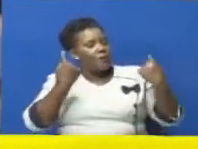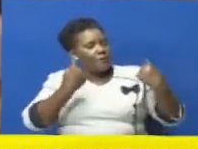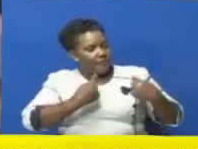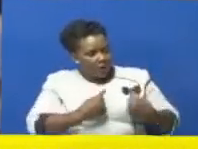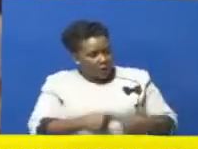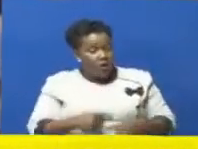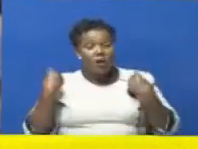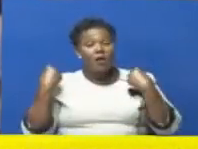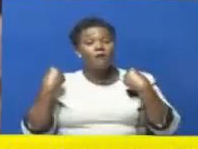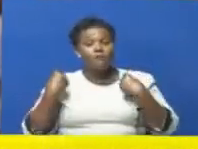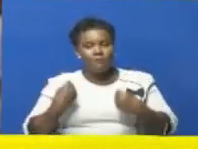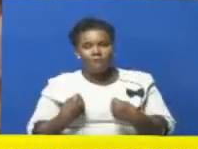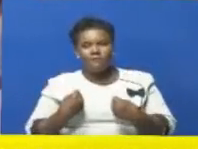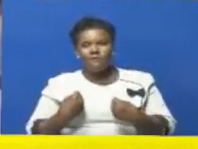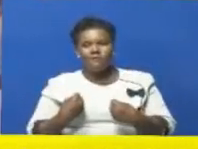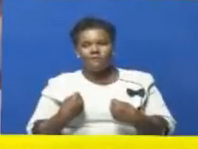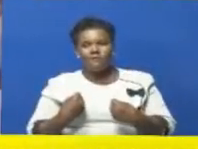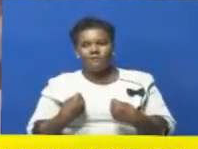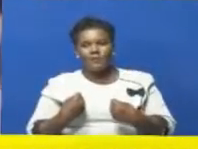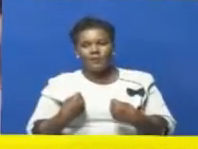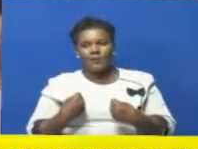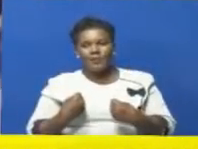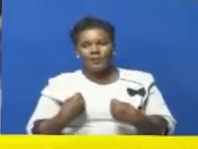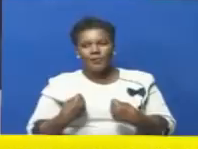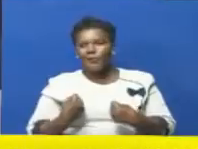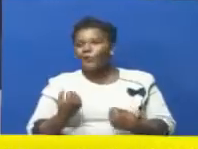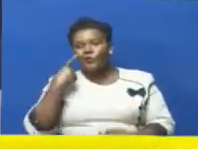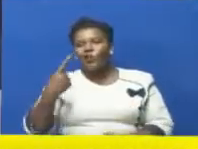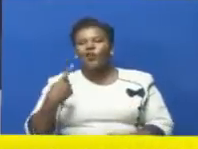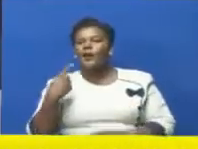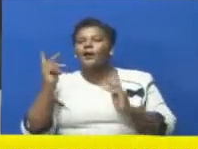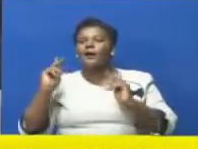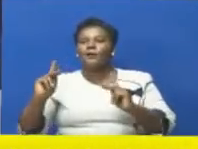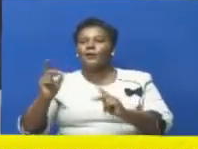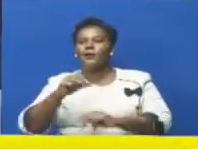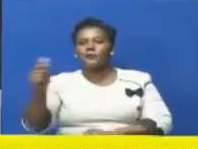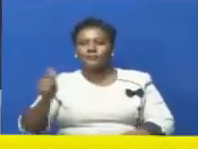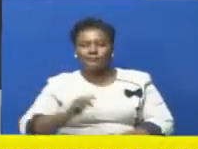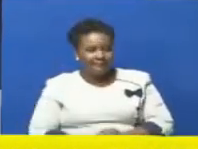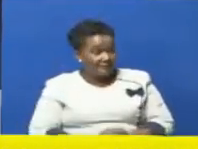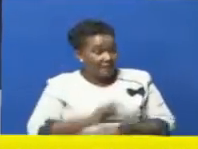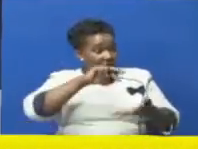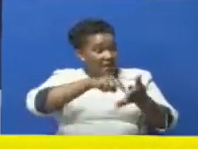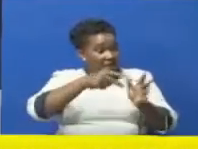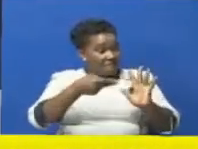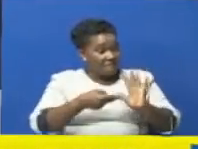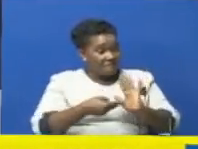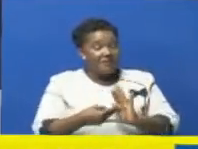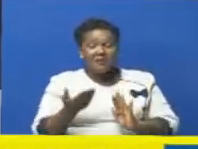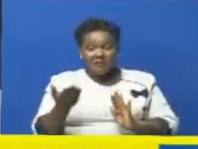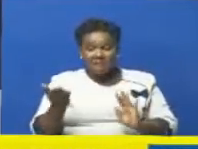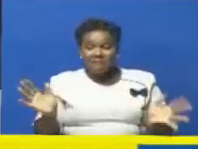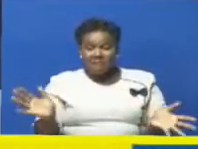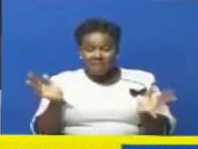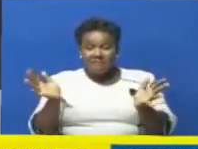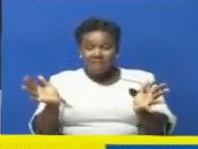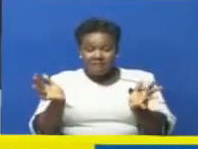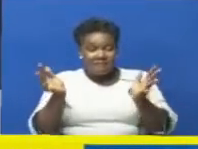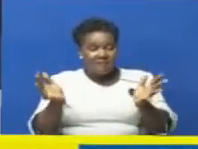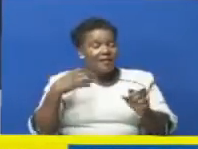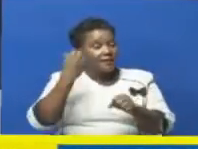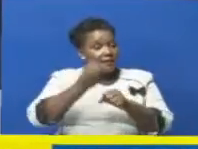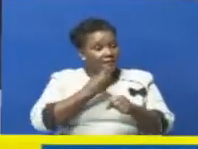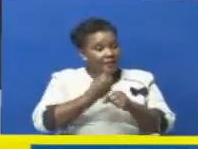ukafanya kwa pati yako, hautaona kwamba ni magumu. Kampeni hiyo ya kuhamasisha wasichana kusoma masomo ya sayansi